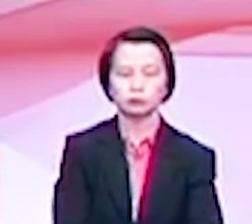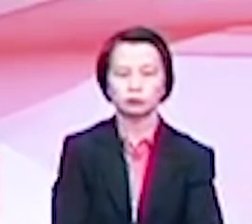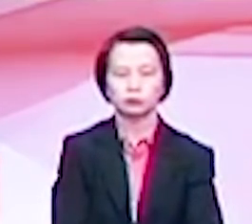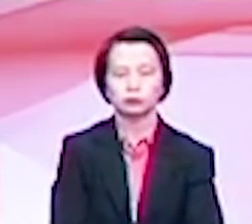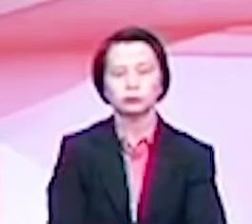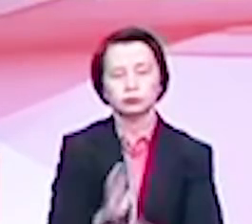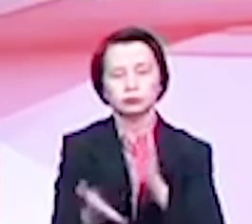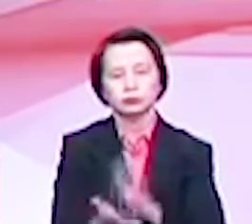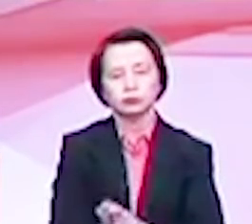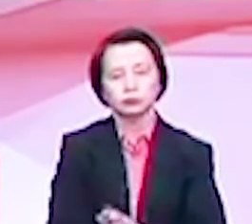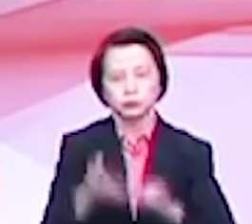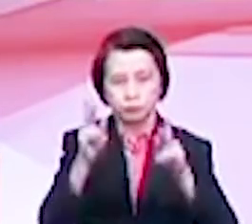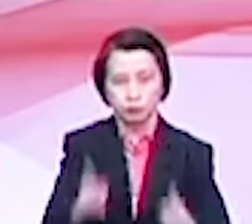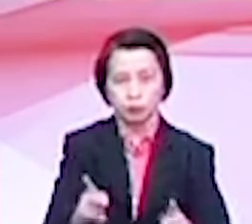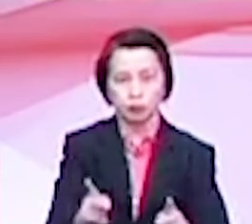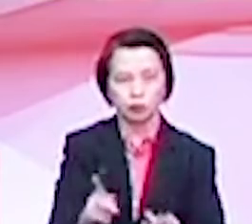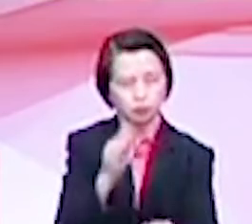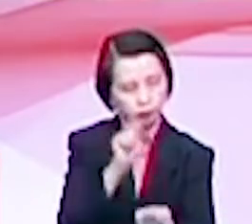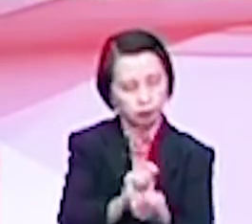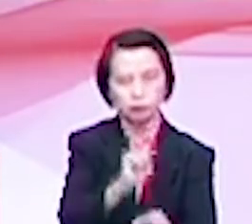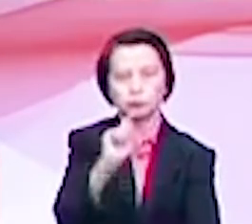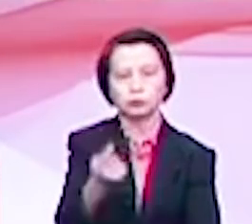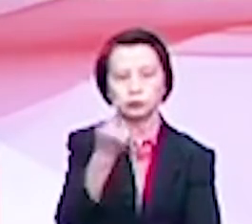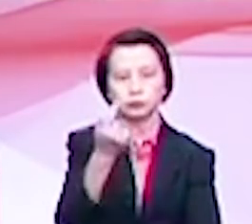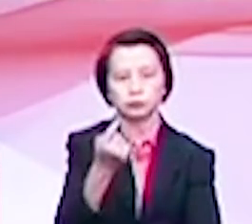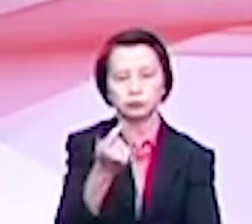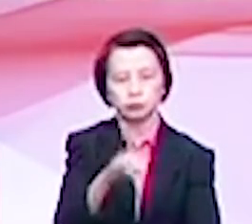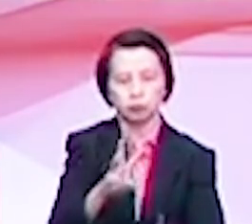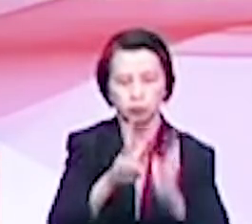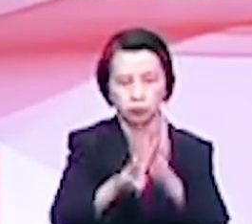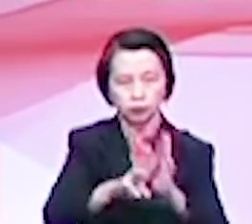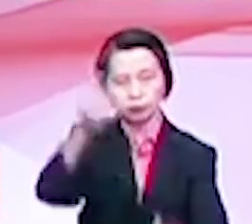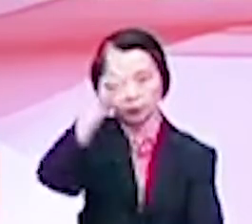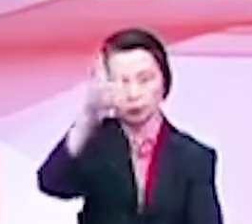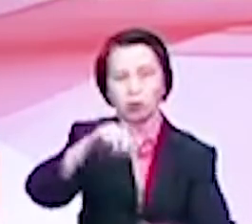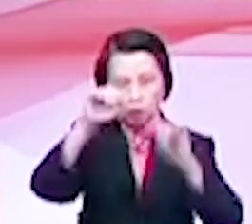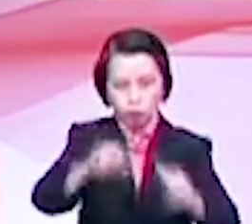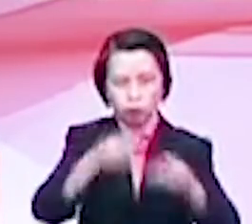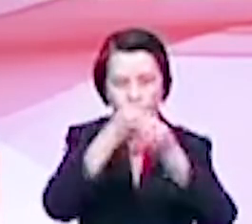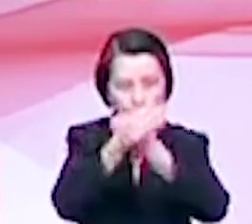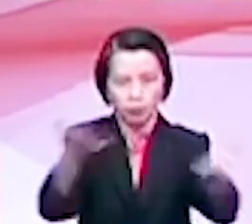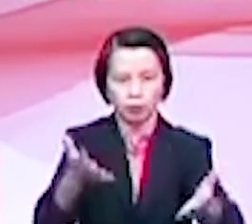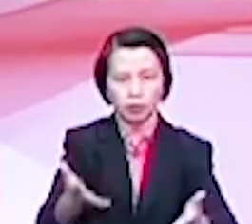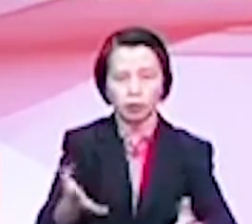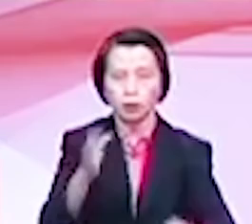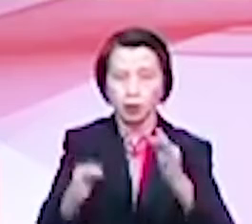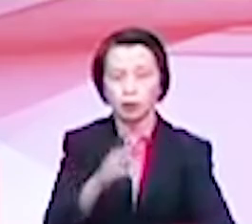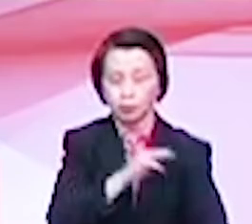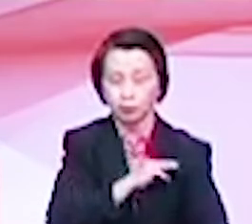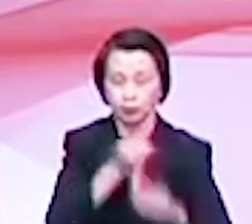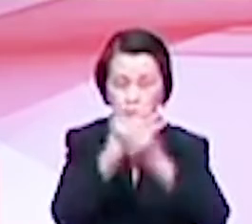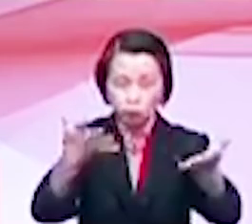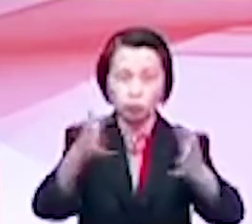Jadi pihak yang tertentu saja yang mewakili kerajaan yang boleh mengumumkan. Selagi tidak ada